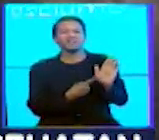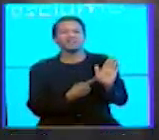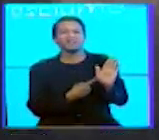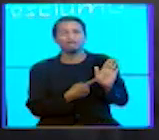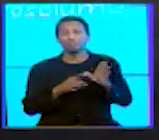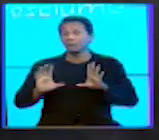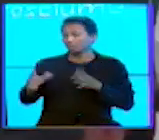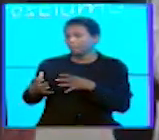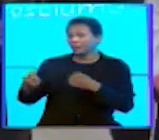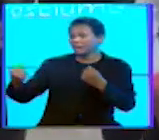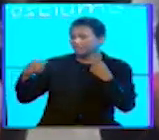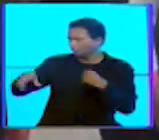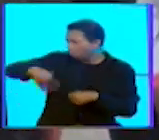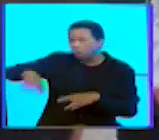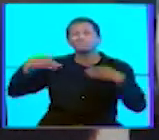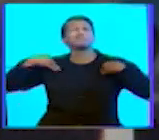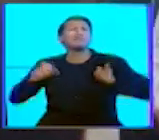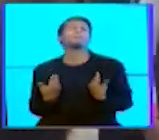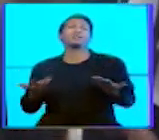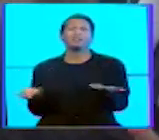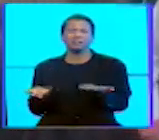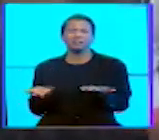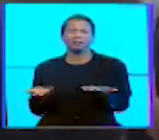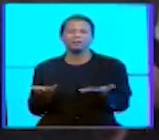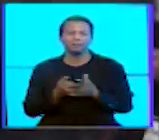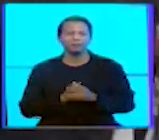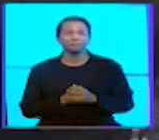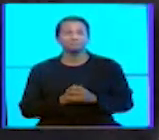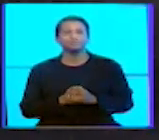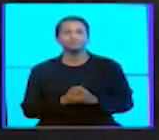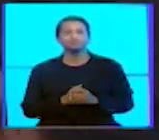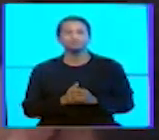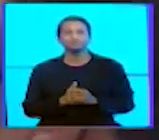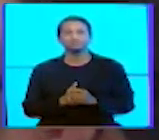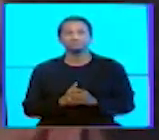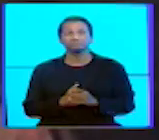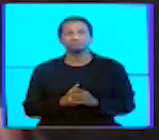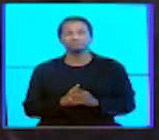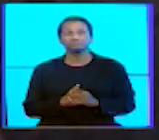dekat dengan pasien COVID-19 guna memutus rantai penularan COVID-19.